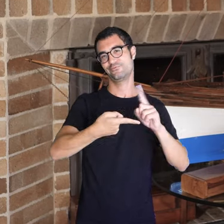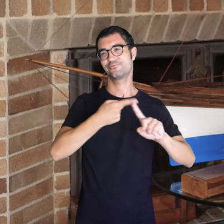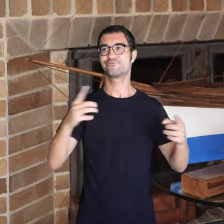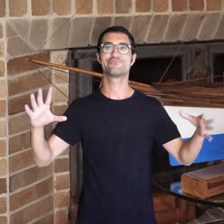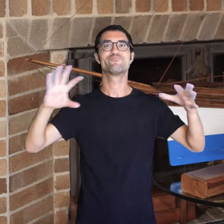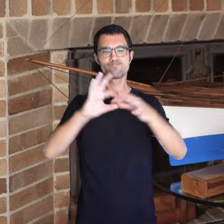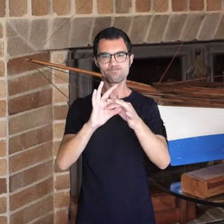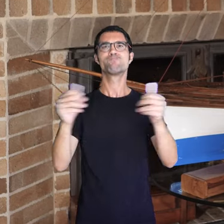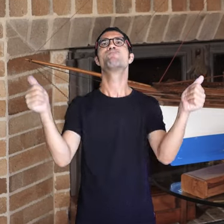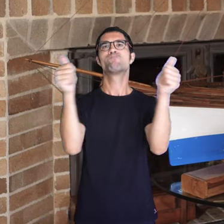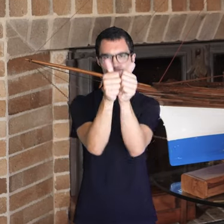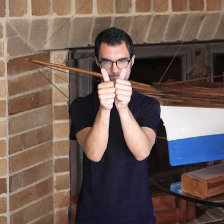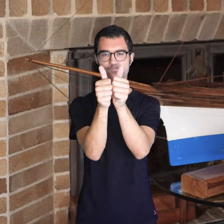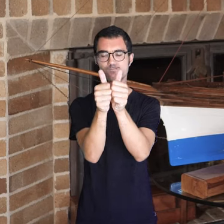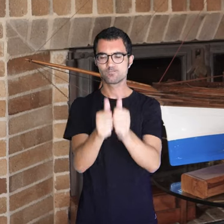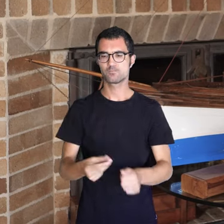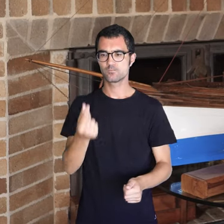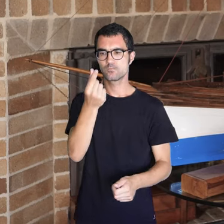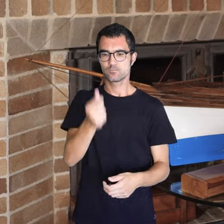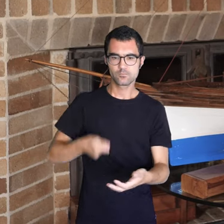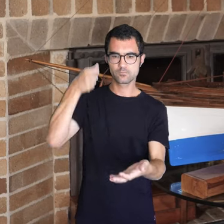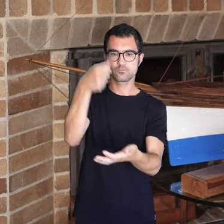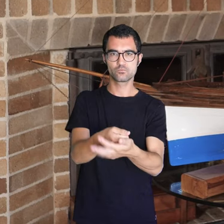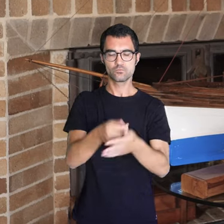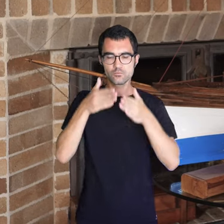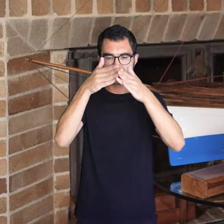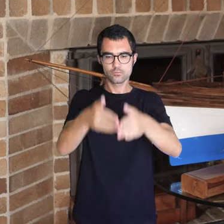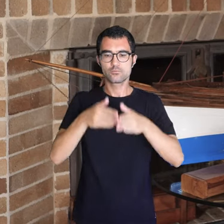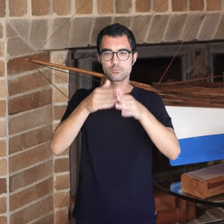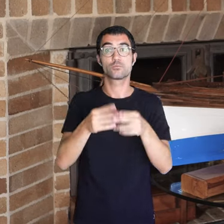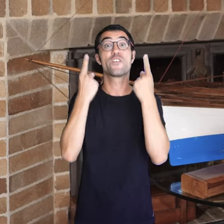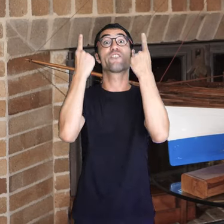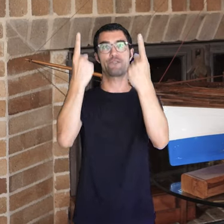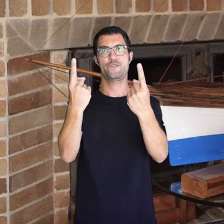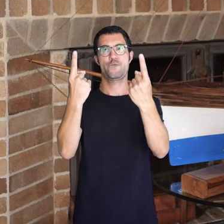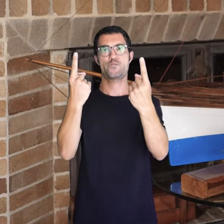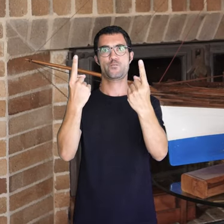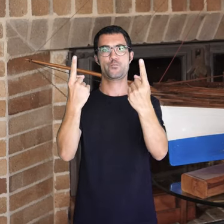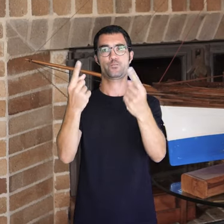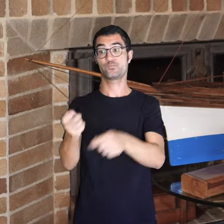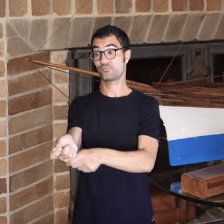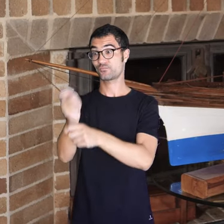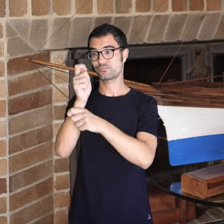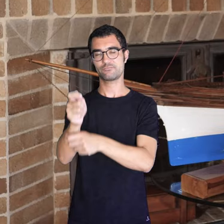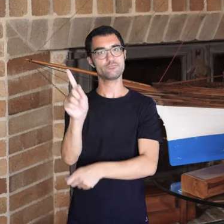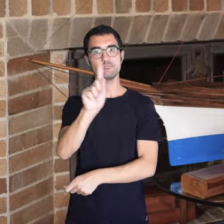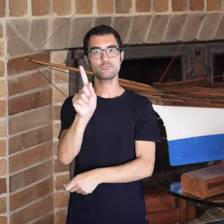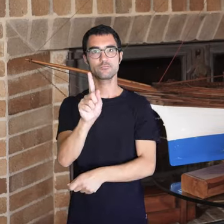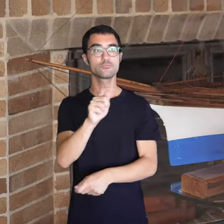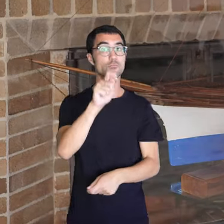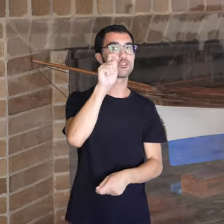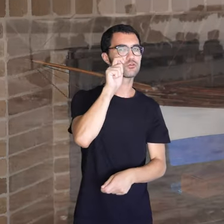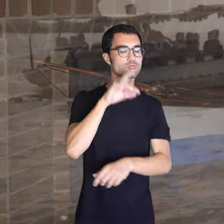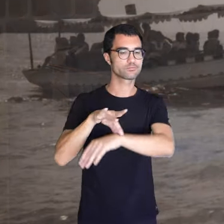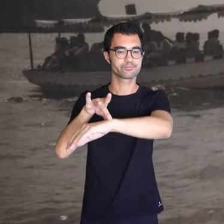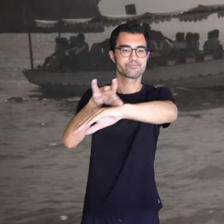s'ajuntaren per comprar una primera barca per provar de dedicar-la a fer